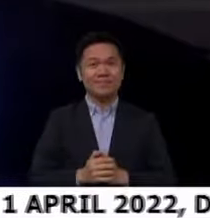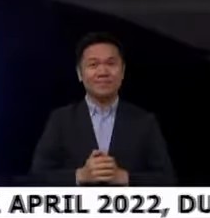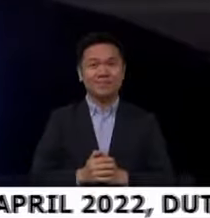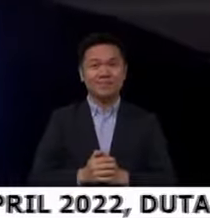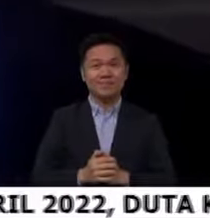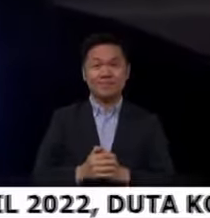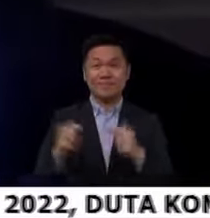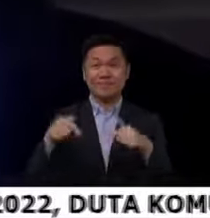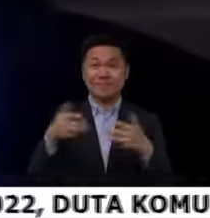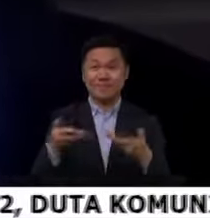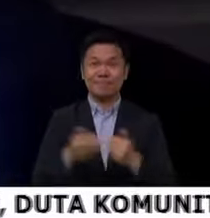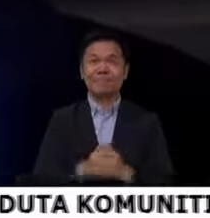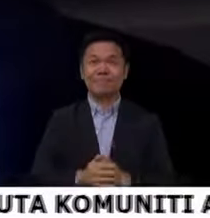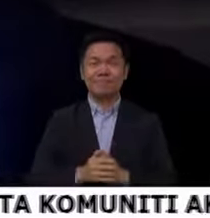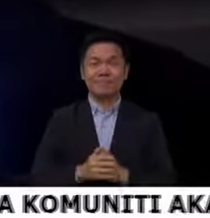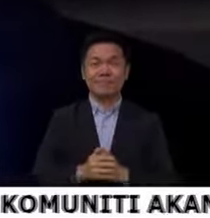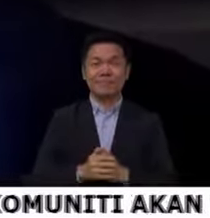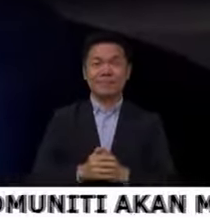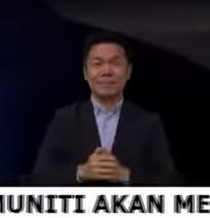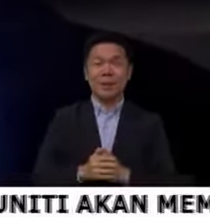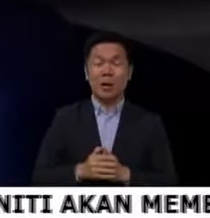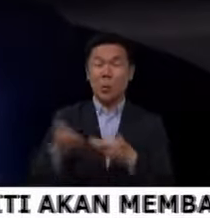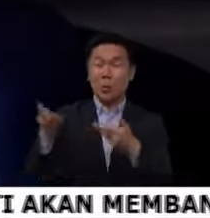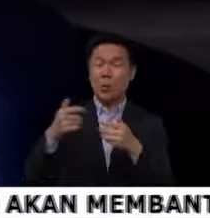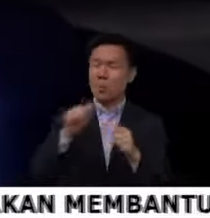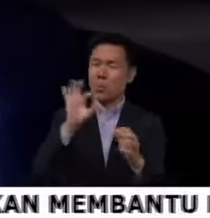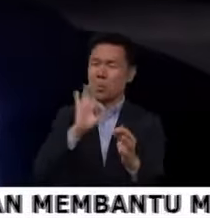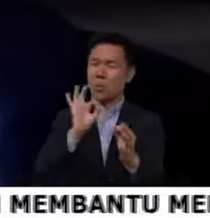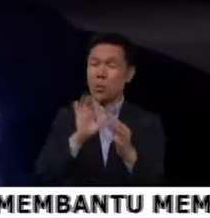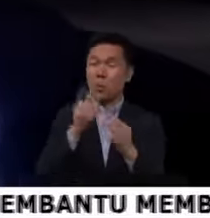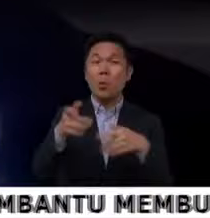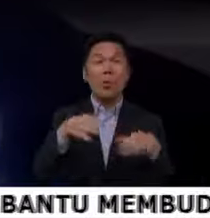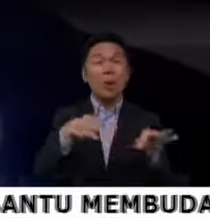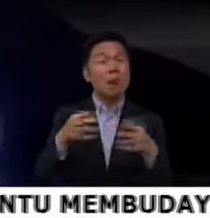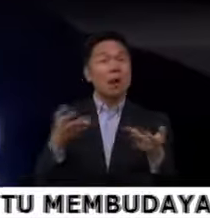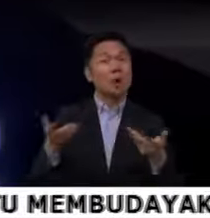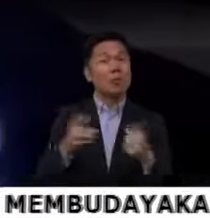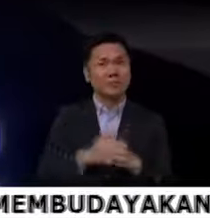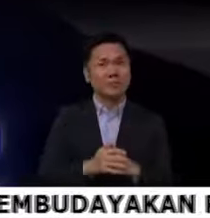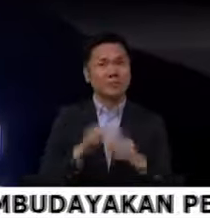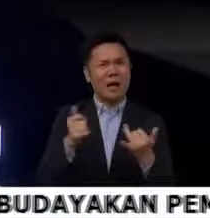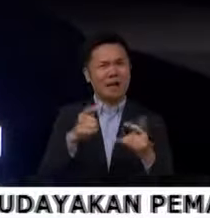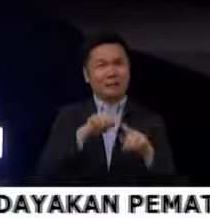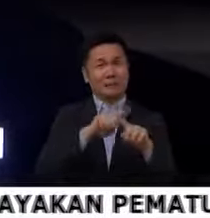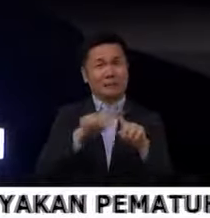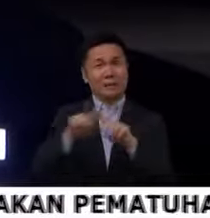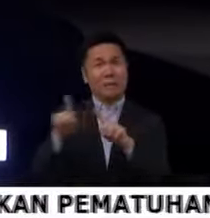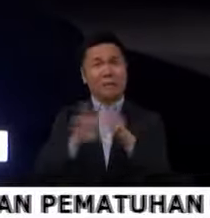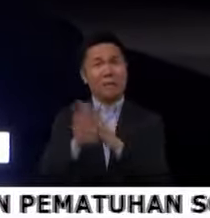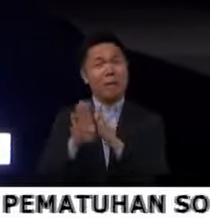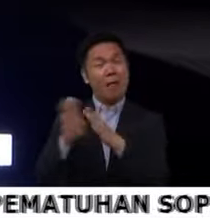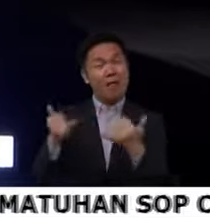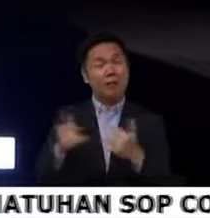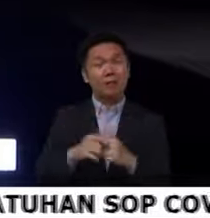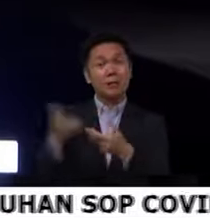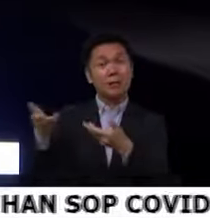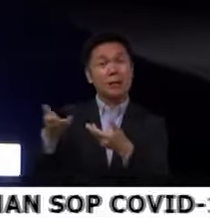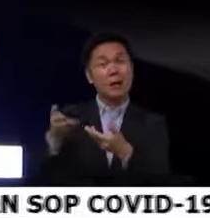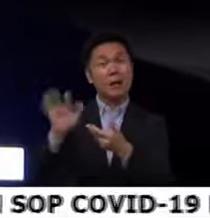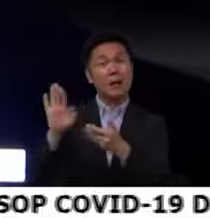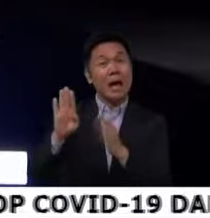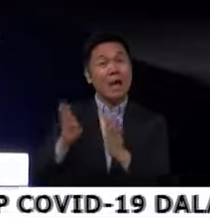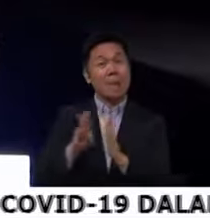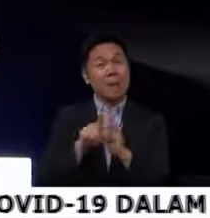msight jumpa lagi kita kehadiran lebat saat ini untuk memberikan penjelasan tentang perkembangan dan Indah saat masuk bisa oleh tusri latar